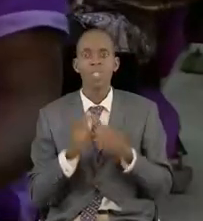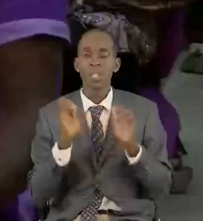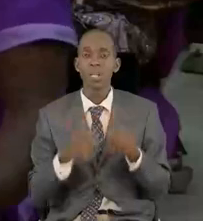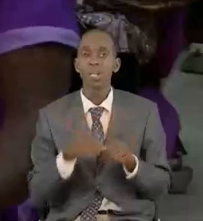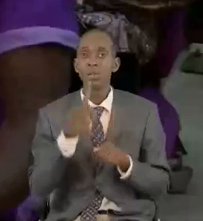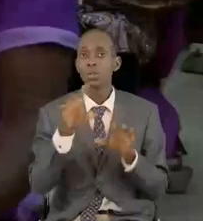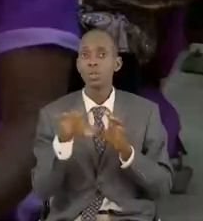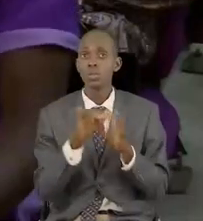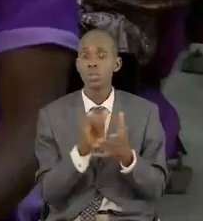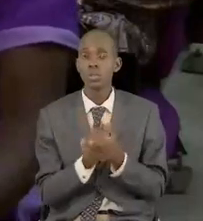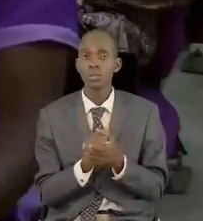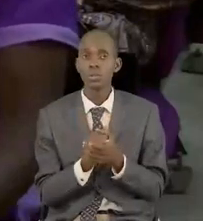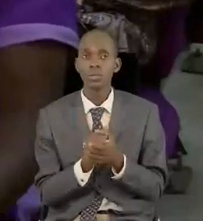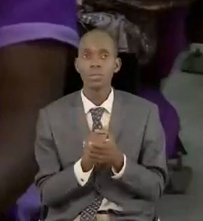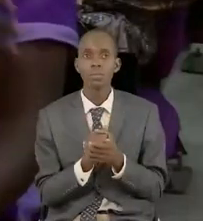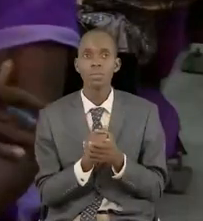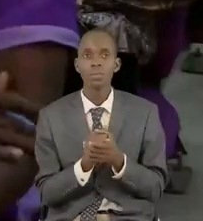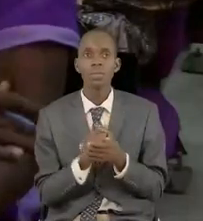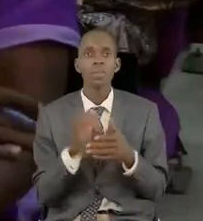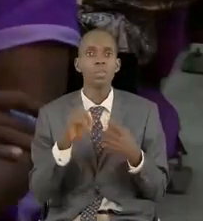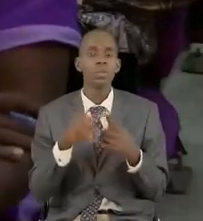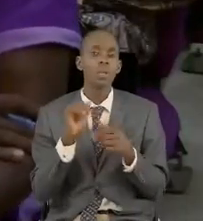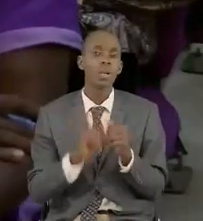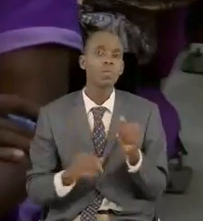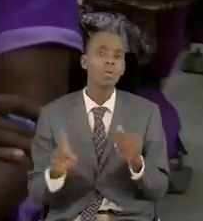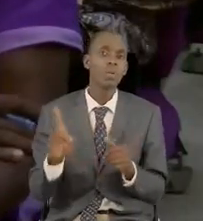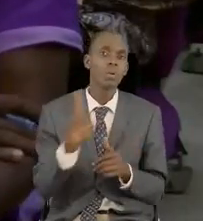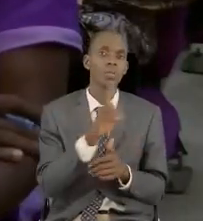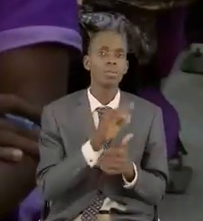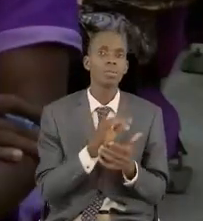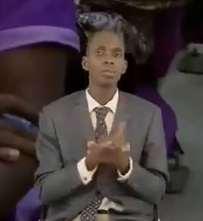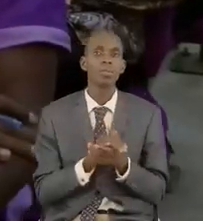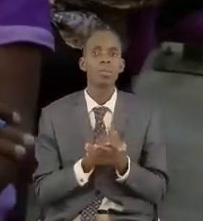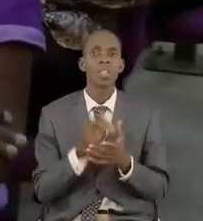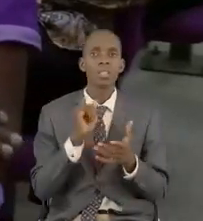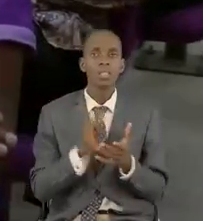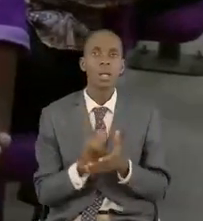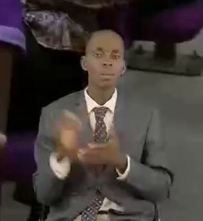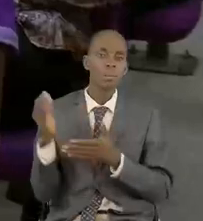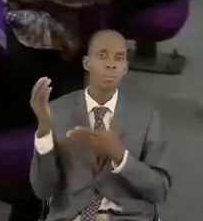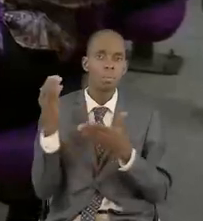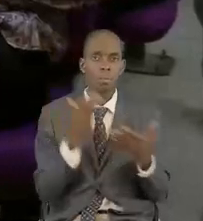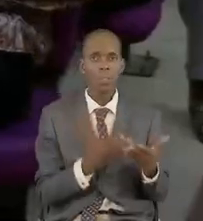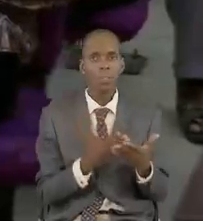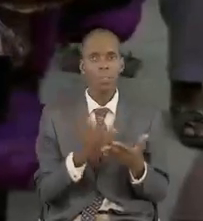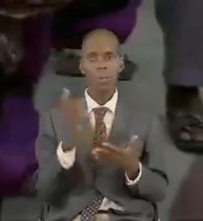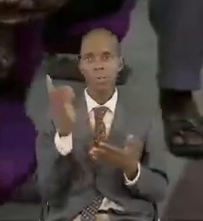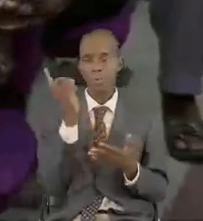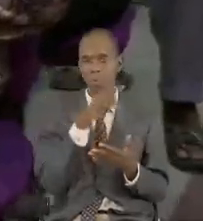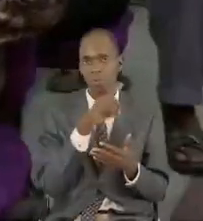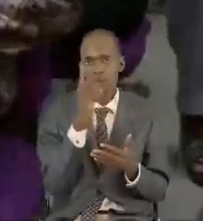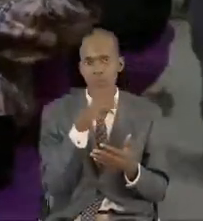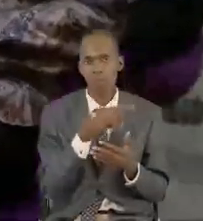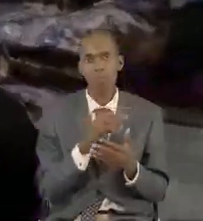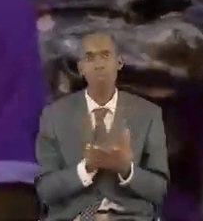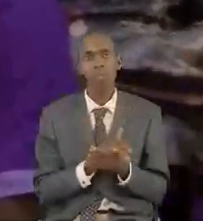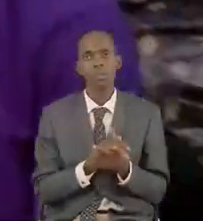tu peux faire cela à tout le monde qui apporte la société la